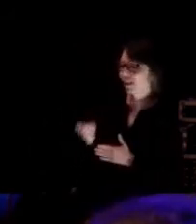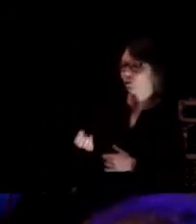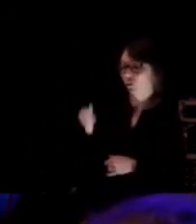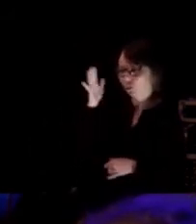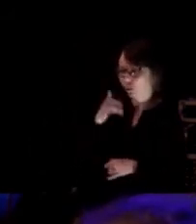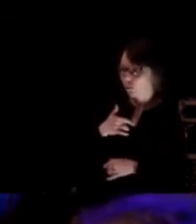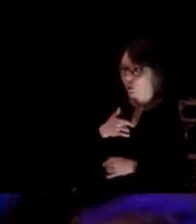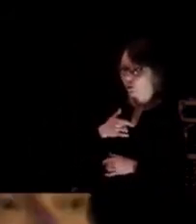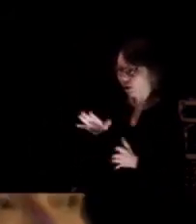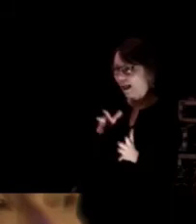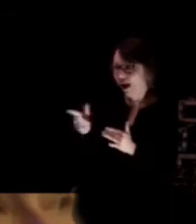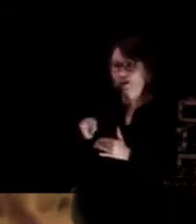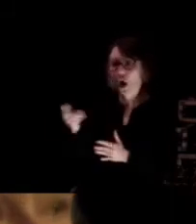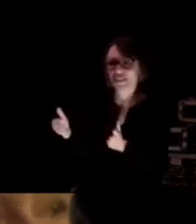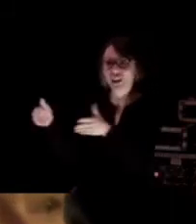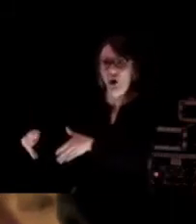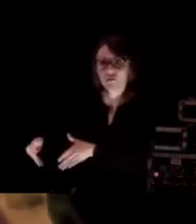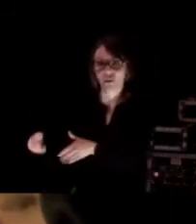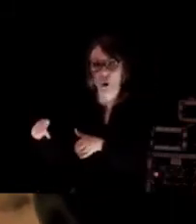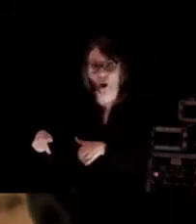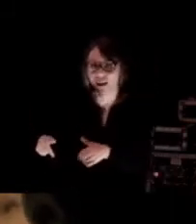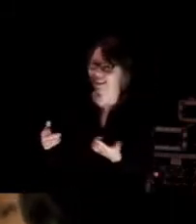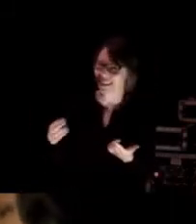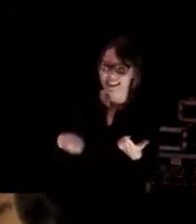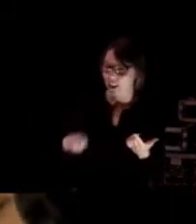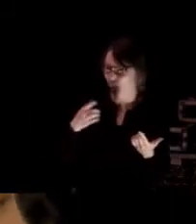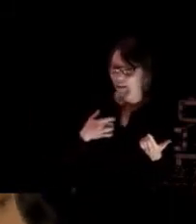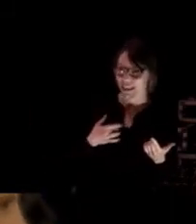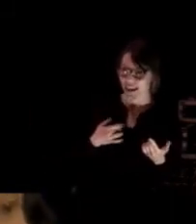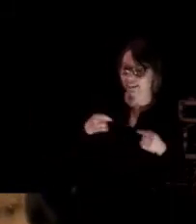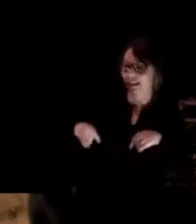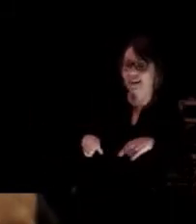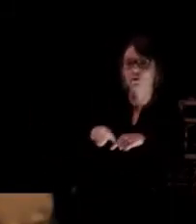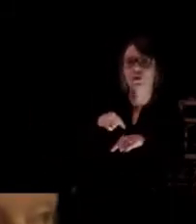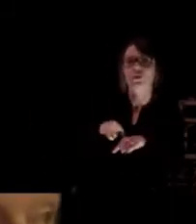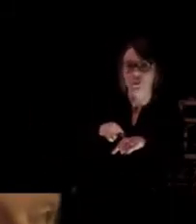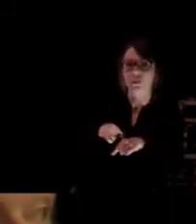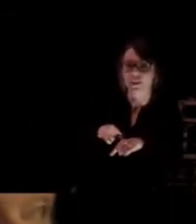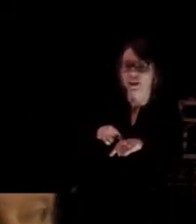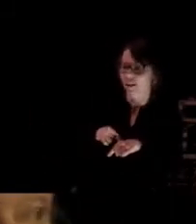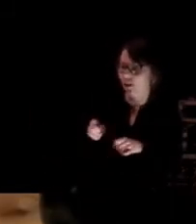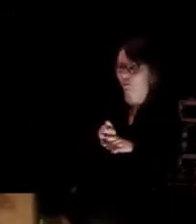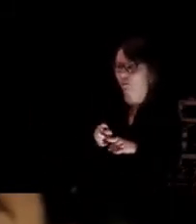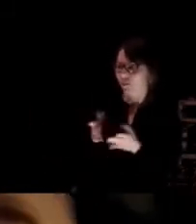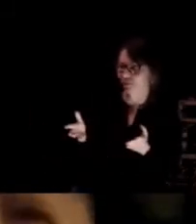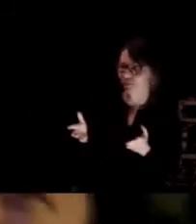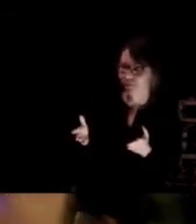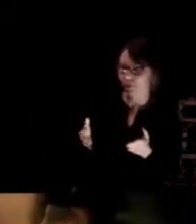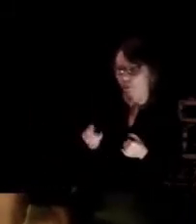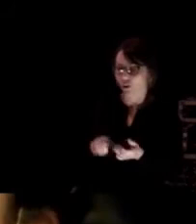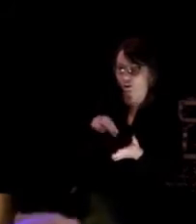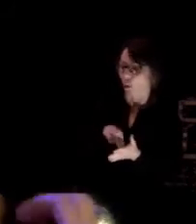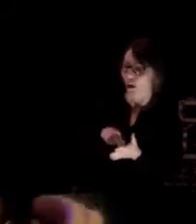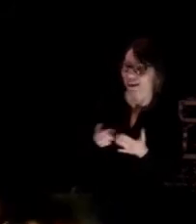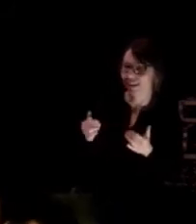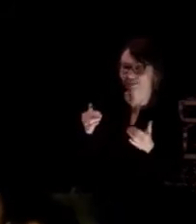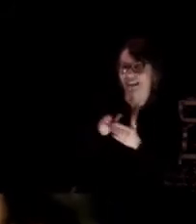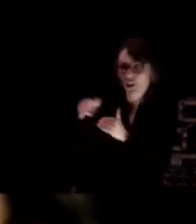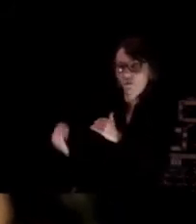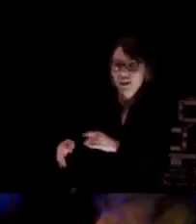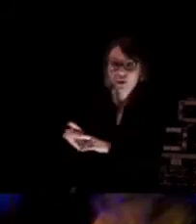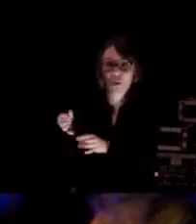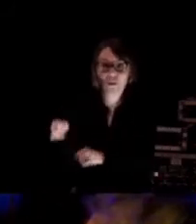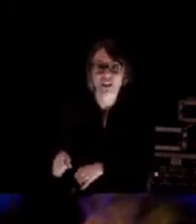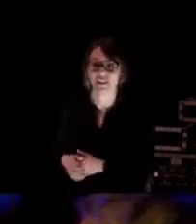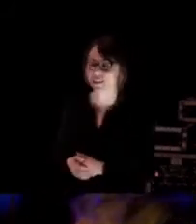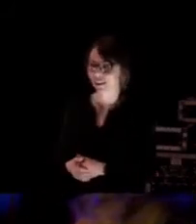om vi går i annen grøft, men jeg tror ikke det her er grøft. Jeg tror det her er rett og slett utgangspunktet der i så fall grøfta må stå. Ja, det